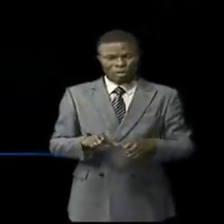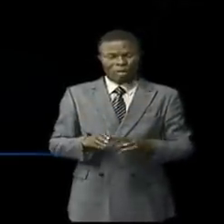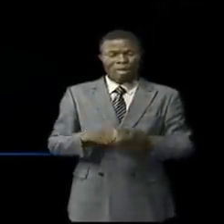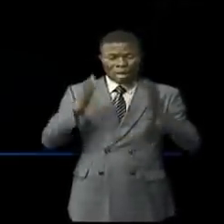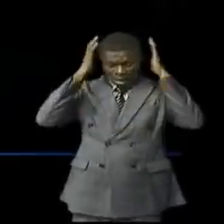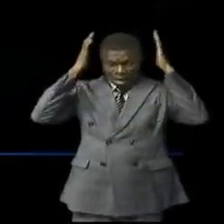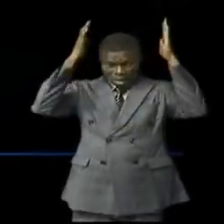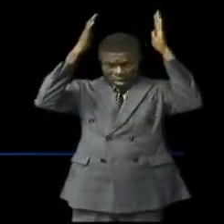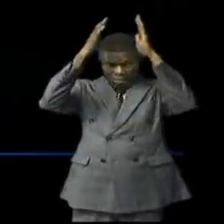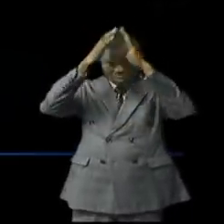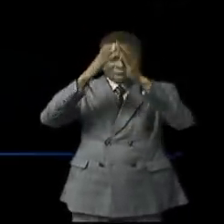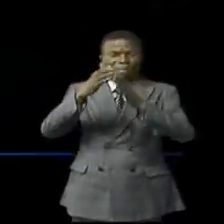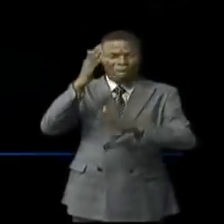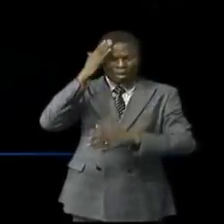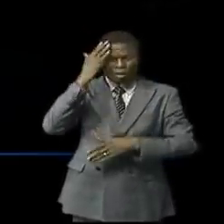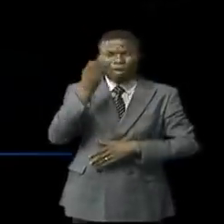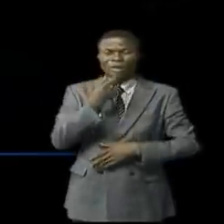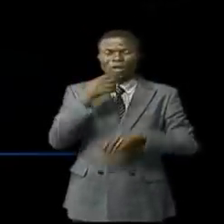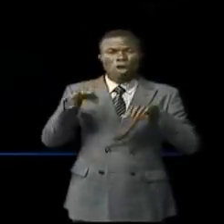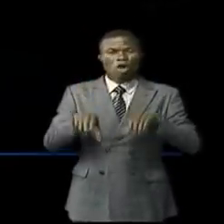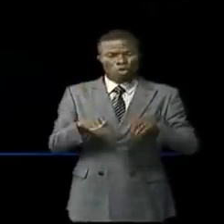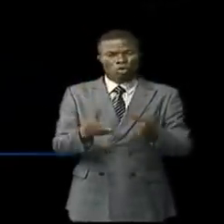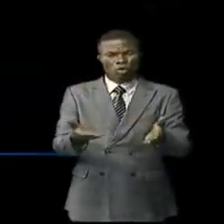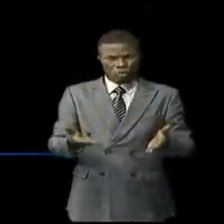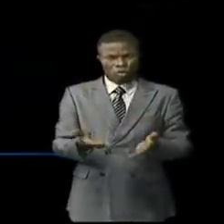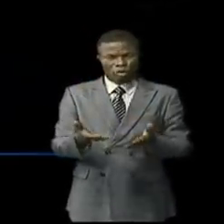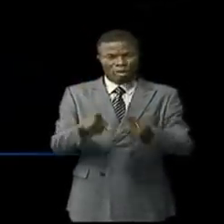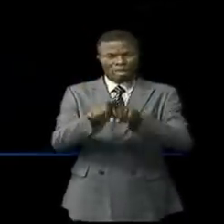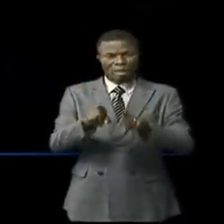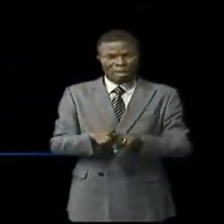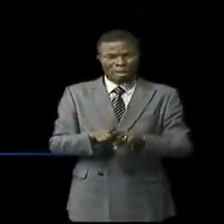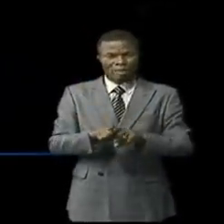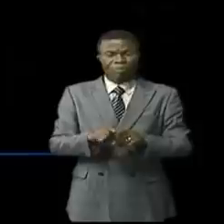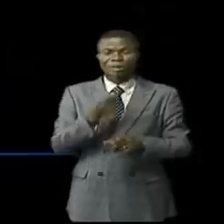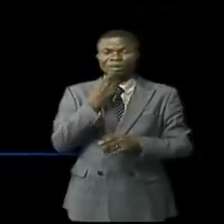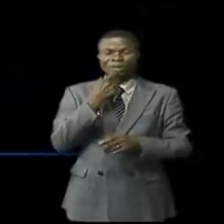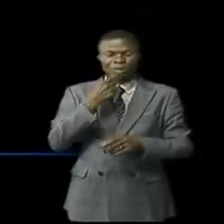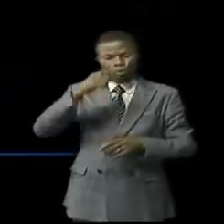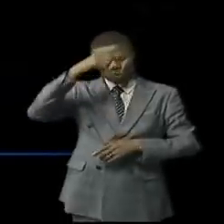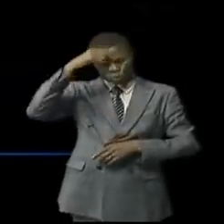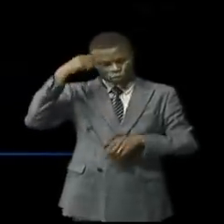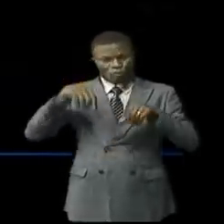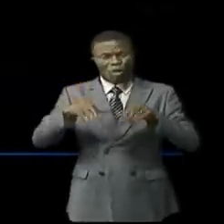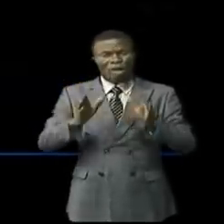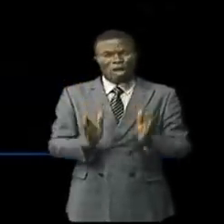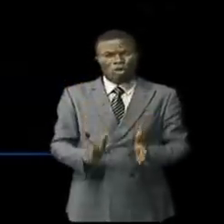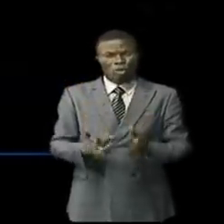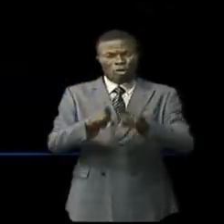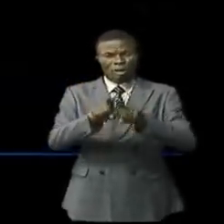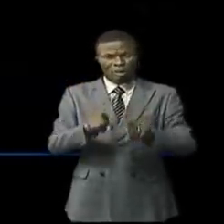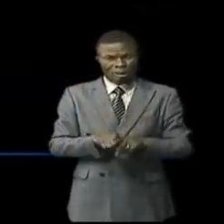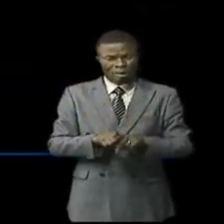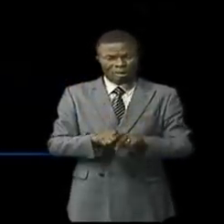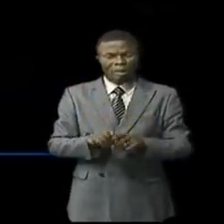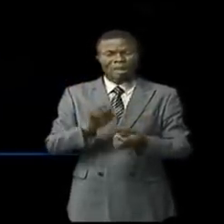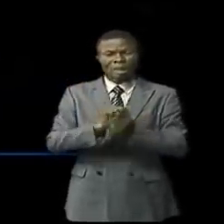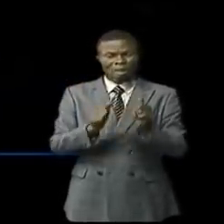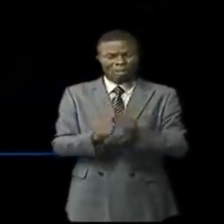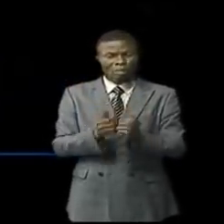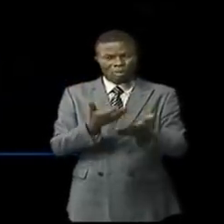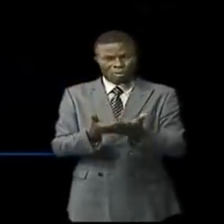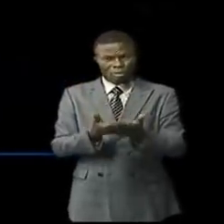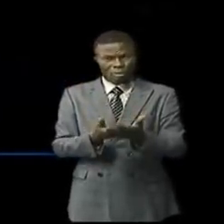les gens, il connaît l'histoire du Congo et l'histoire de la souffrance, mais aussi la résilience et aussi